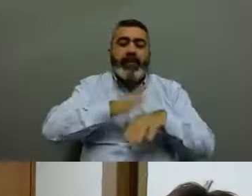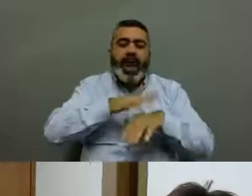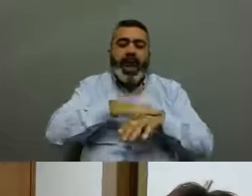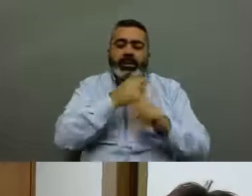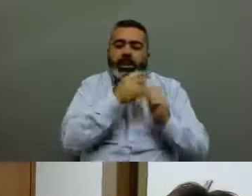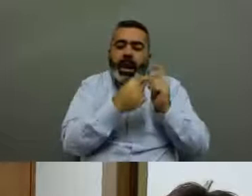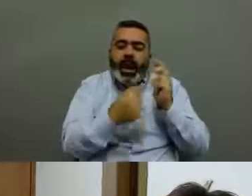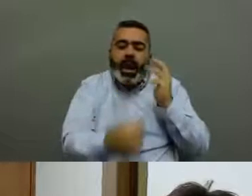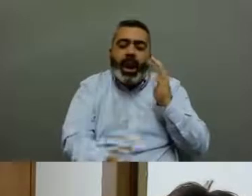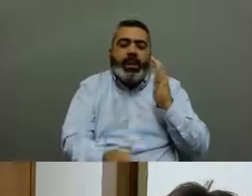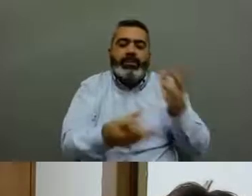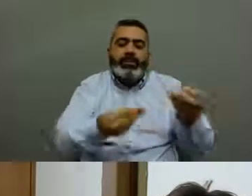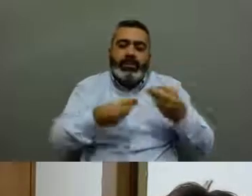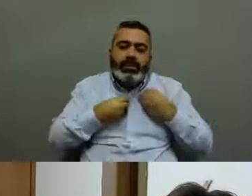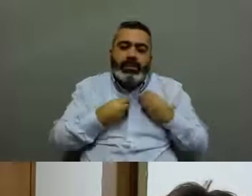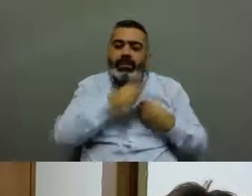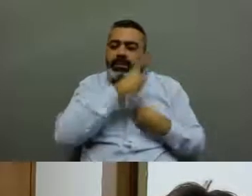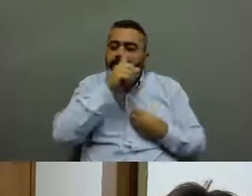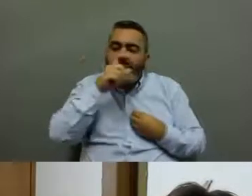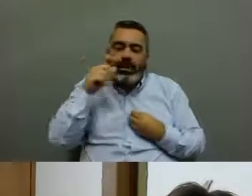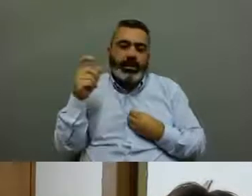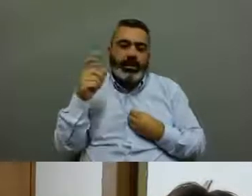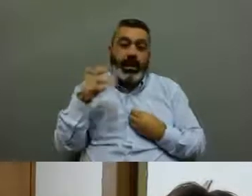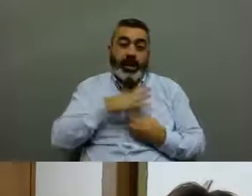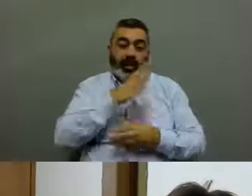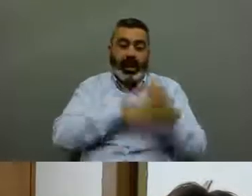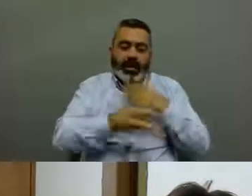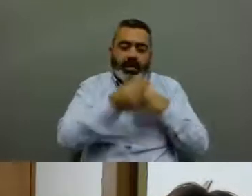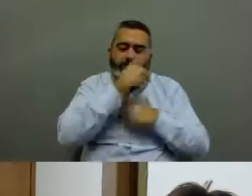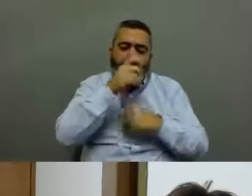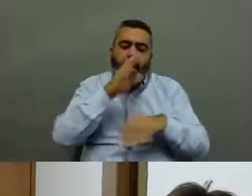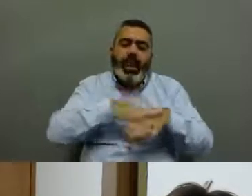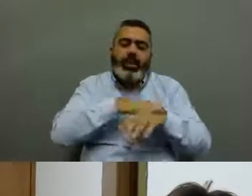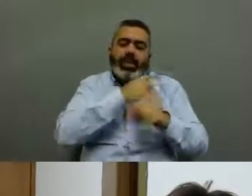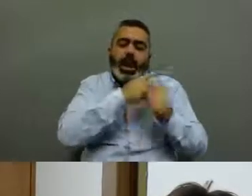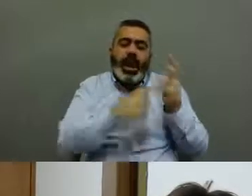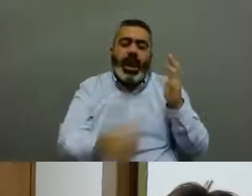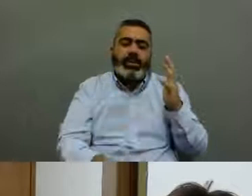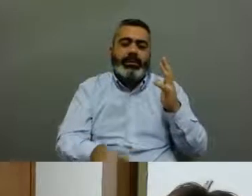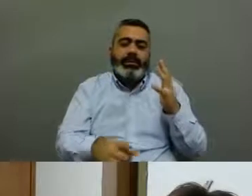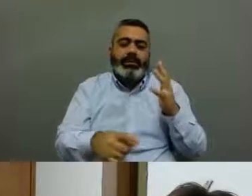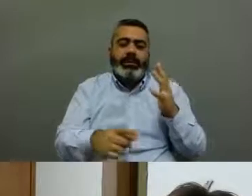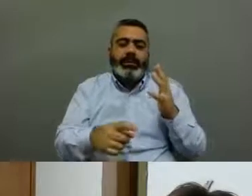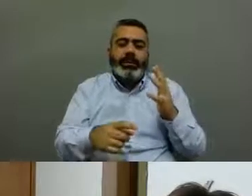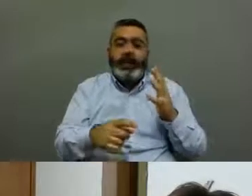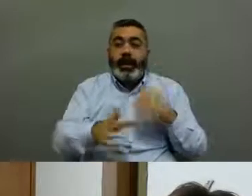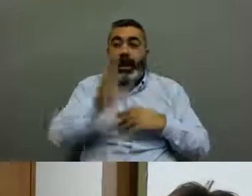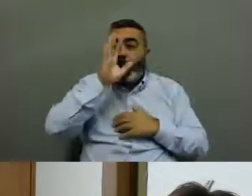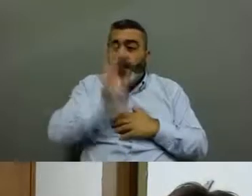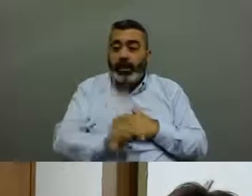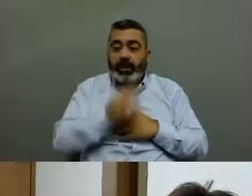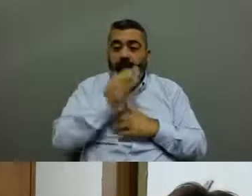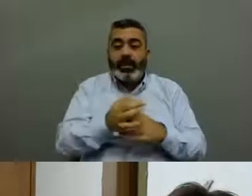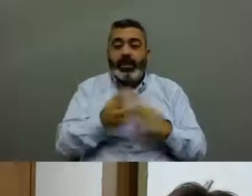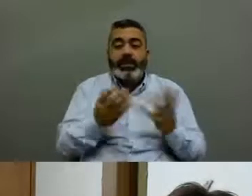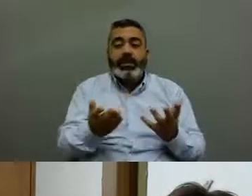να κάνουν την καθημερινότητα ενός ατόμου με αναπηρία δύσκολη, που πραγματικά είναι